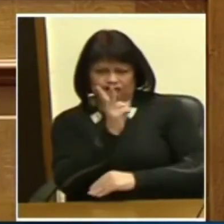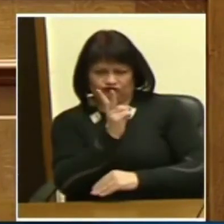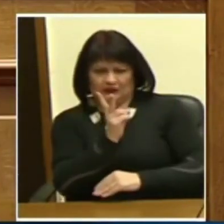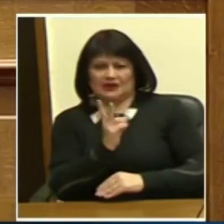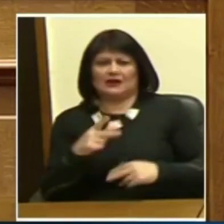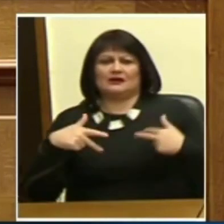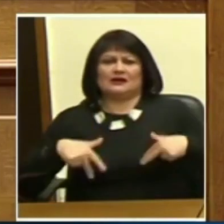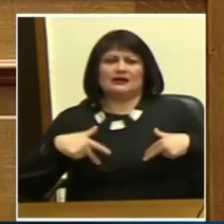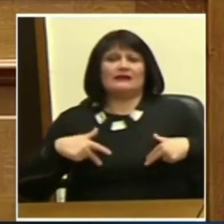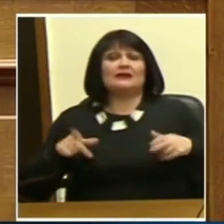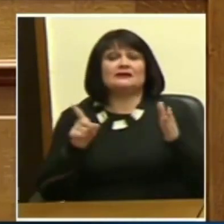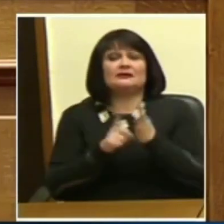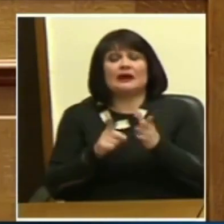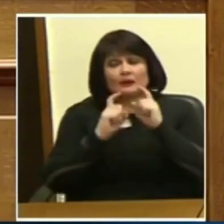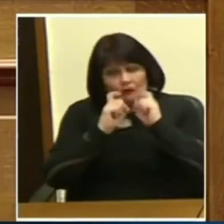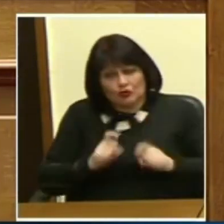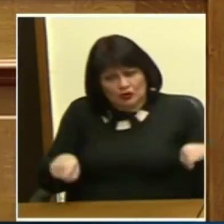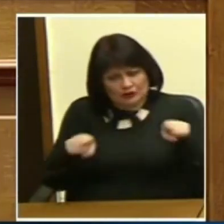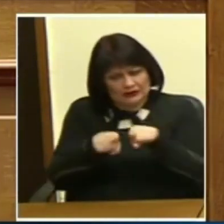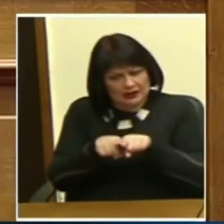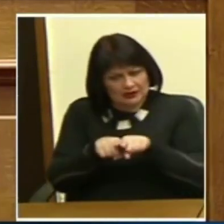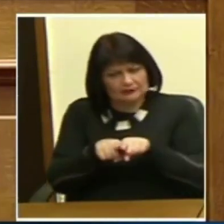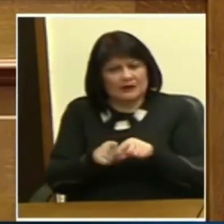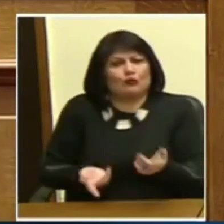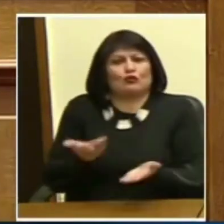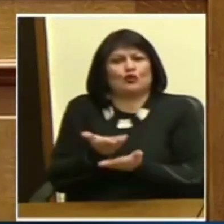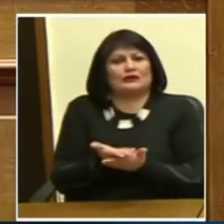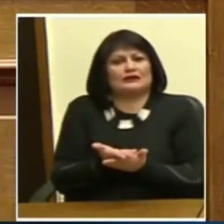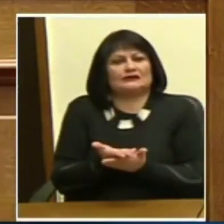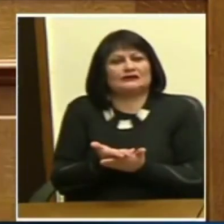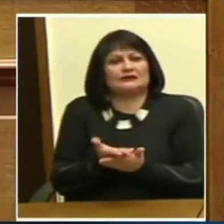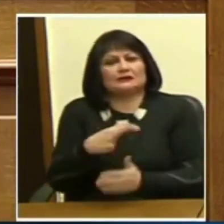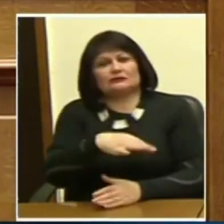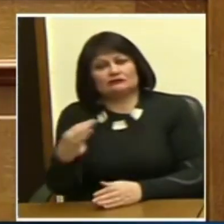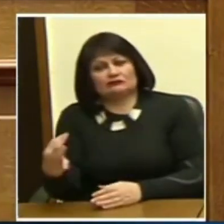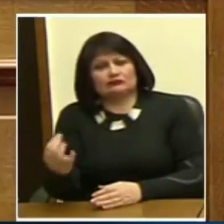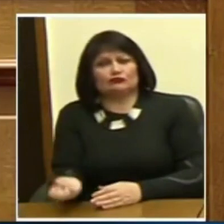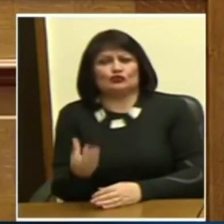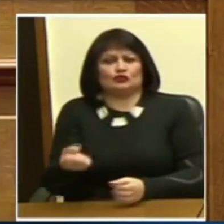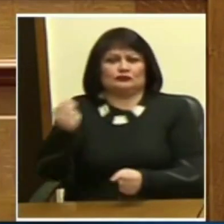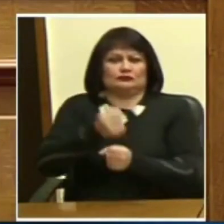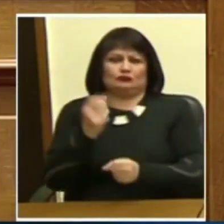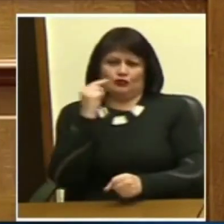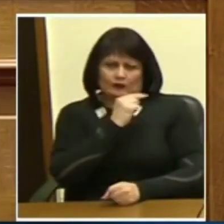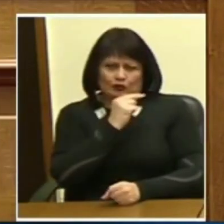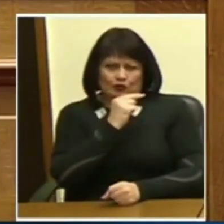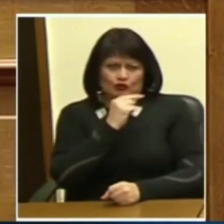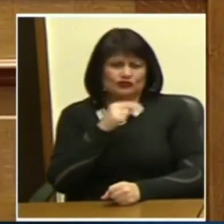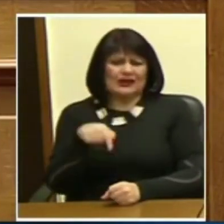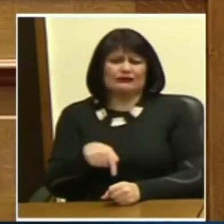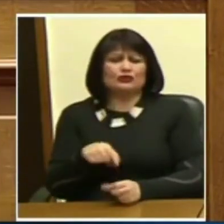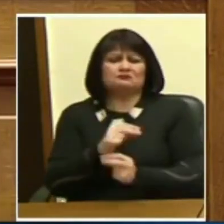να συνοδεύεται υποχρεωτικά με τον διορισμό νέου Πρωθυπουργού, δημιουργεί